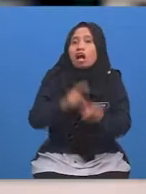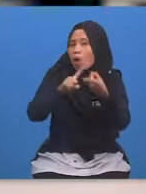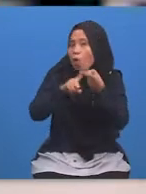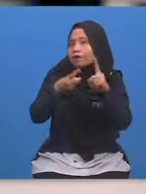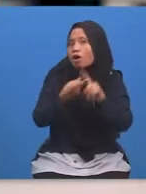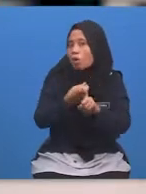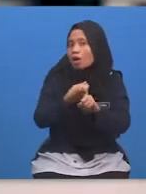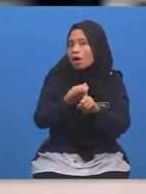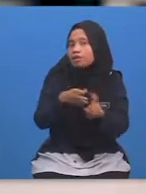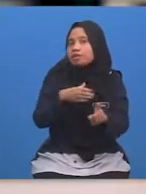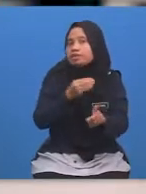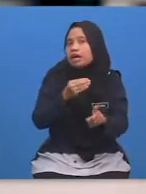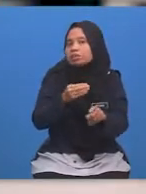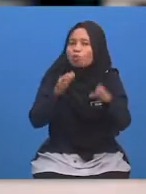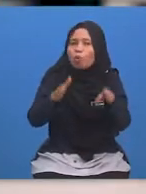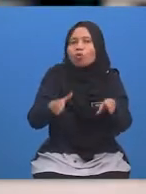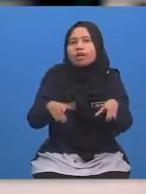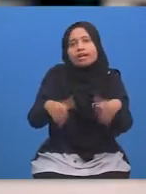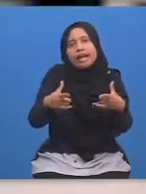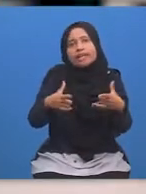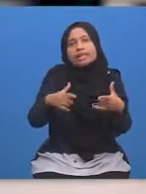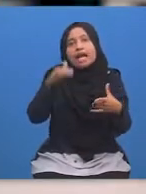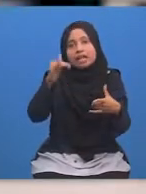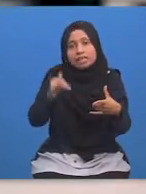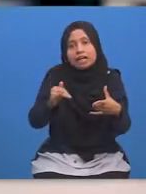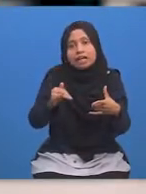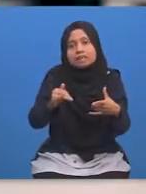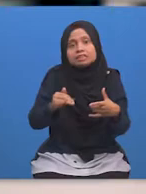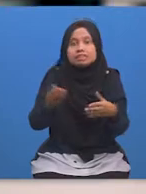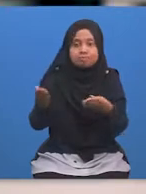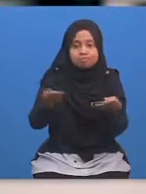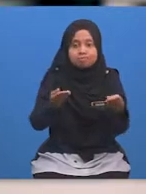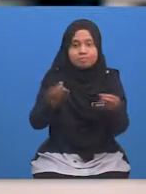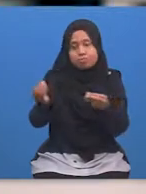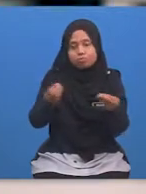sahabat dan pihak-pihak tertentu yang dipelawa.